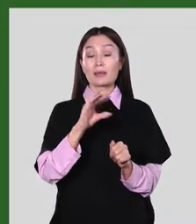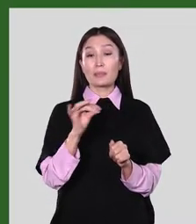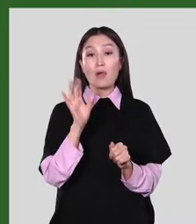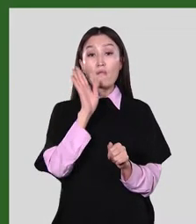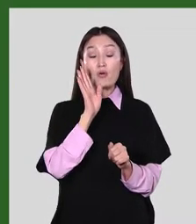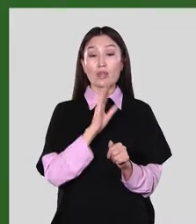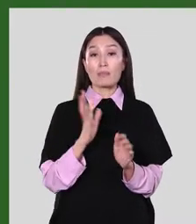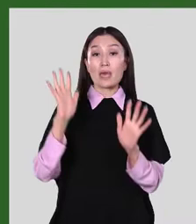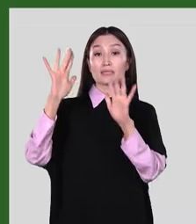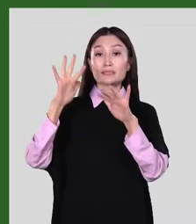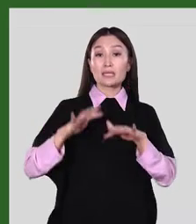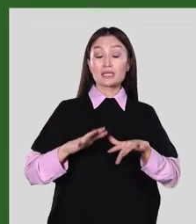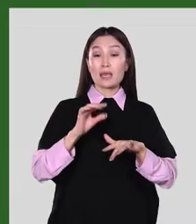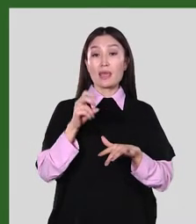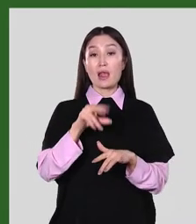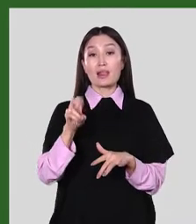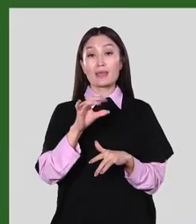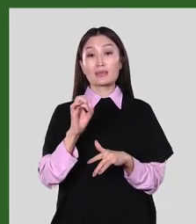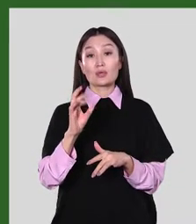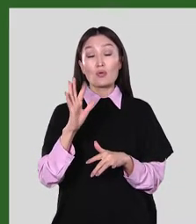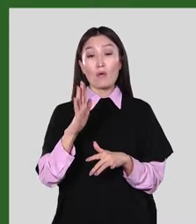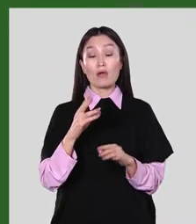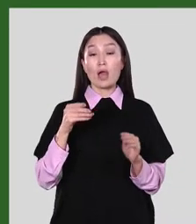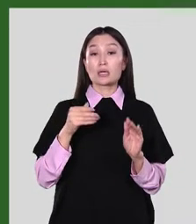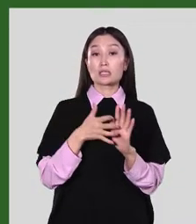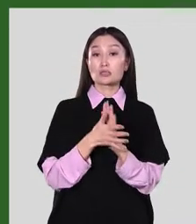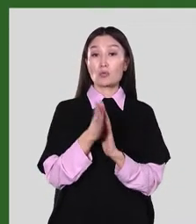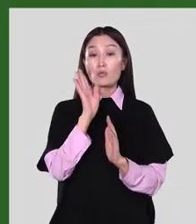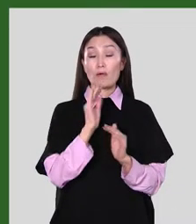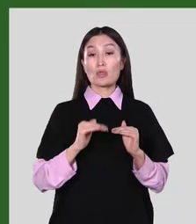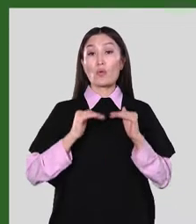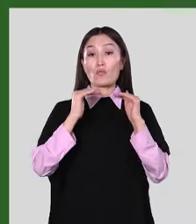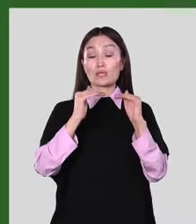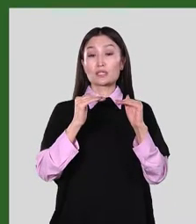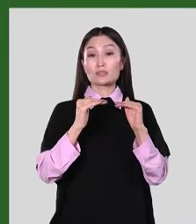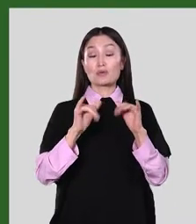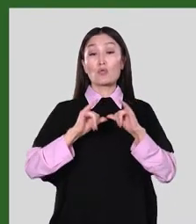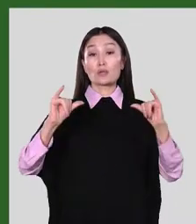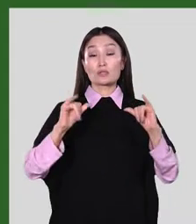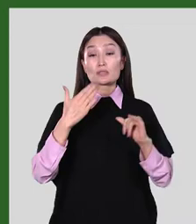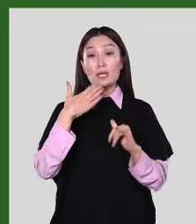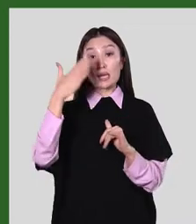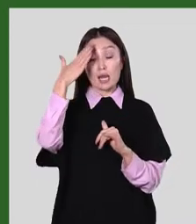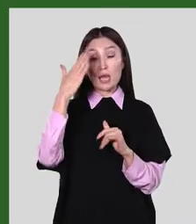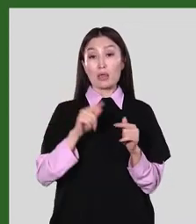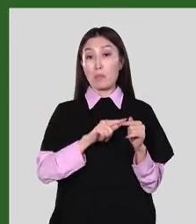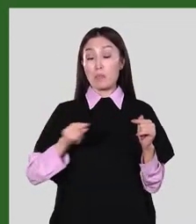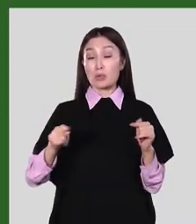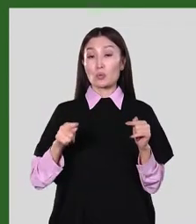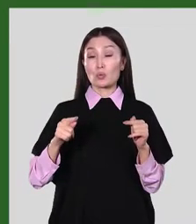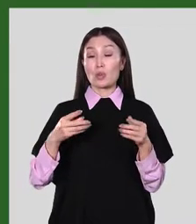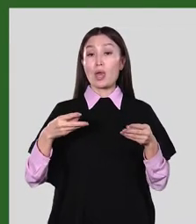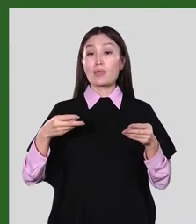высокогорий и ледников расход воды них увеличивается летом в период бурного той не